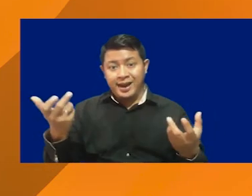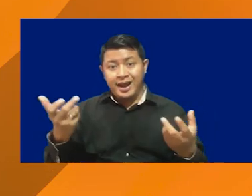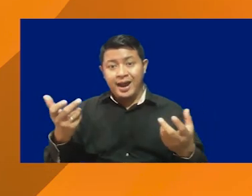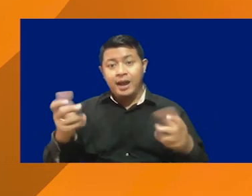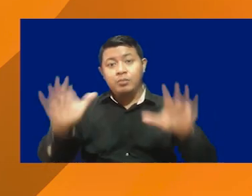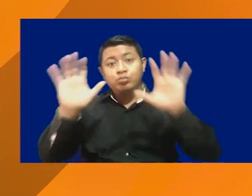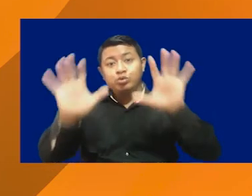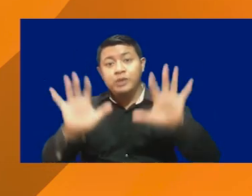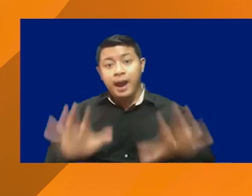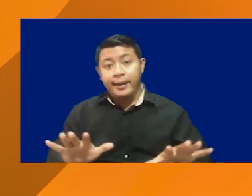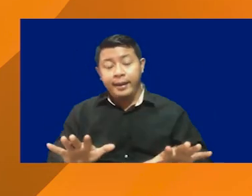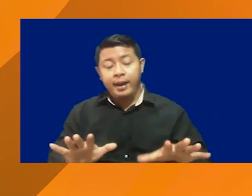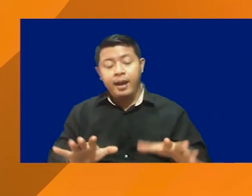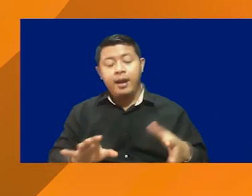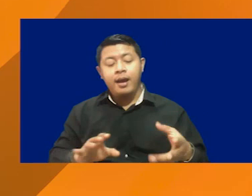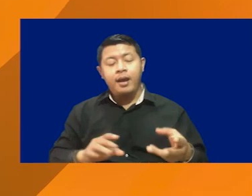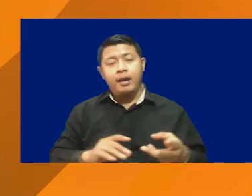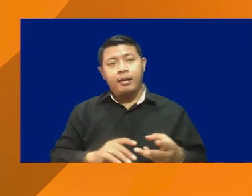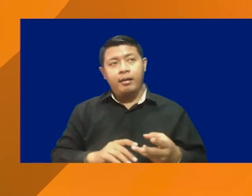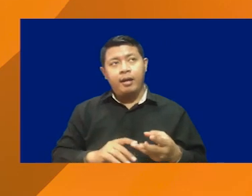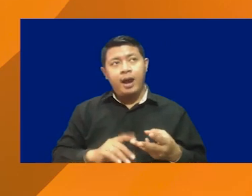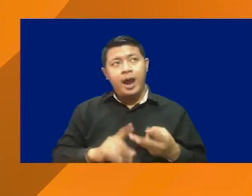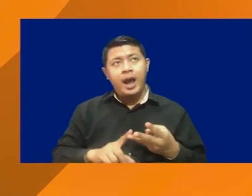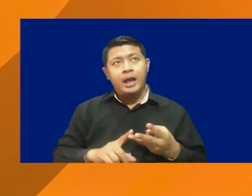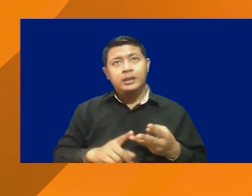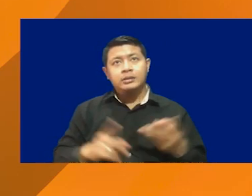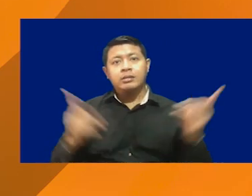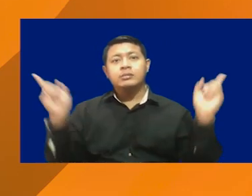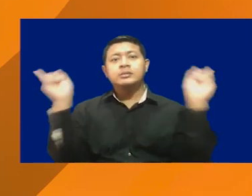Bisa juga karena perbedaan adat dan budaya.